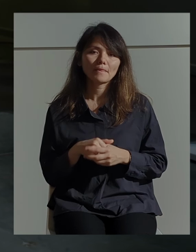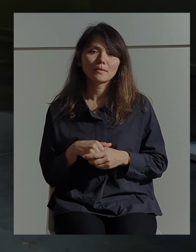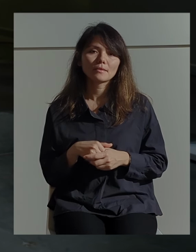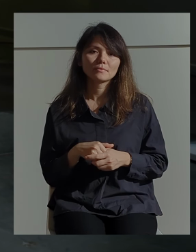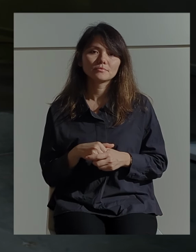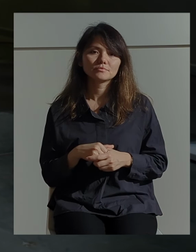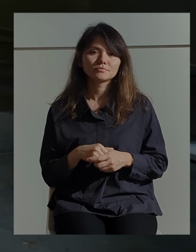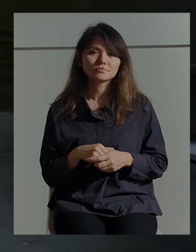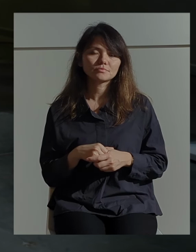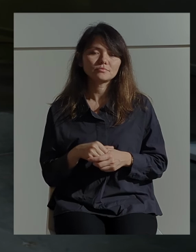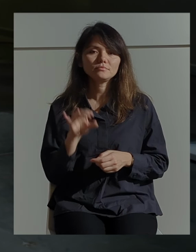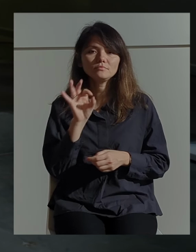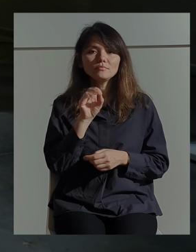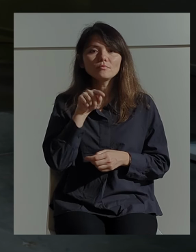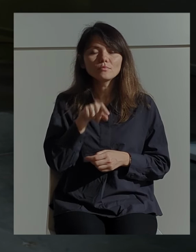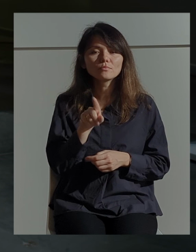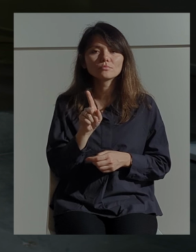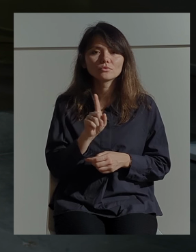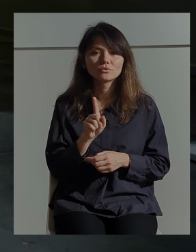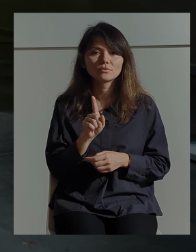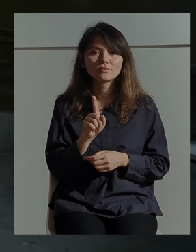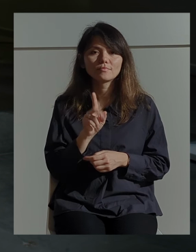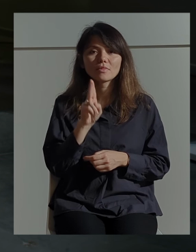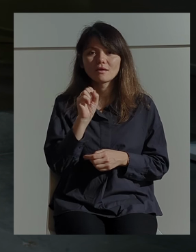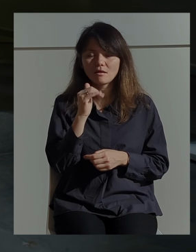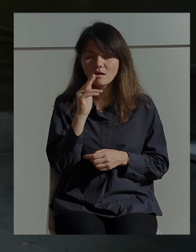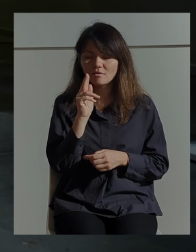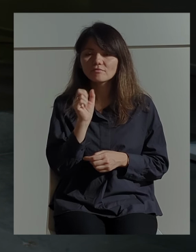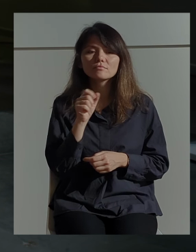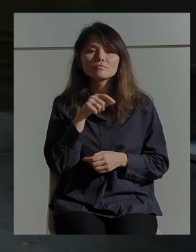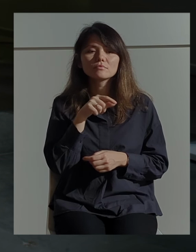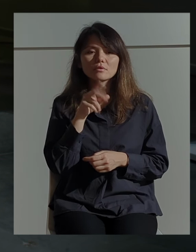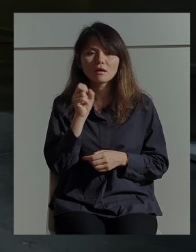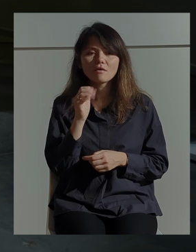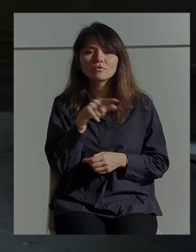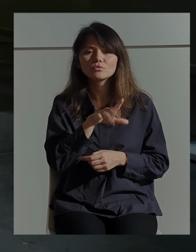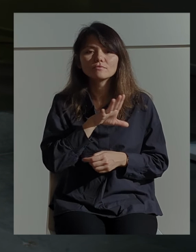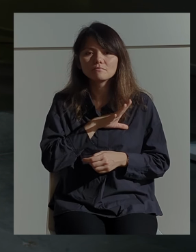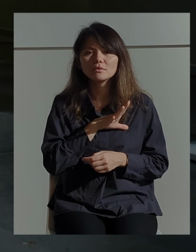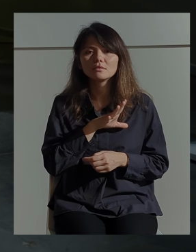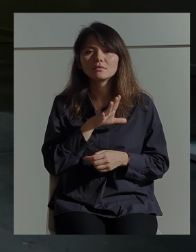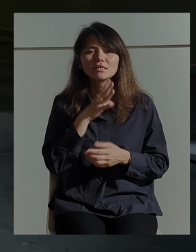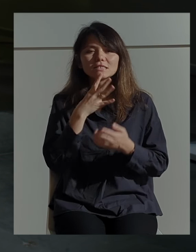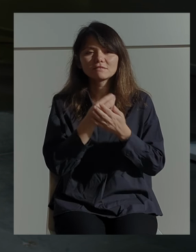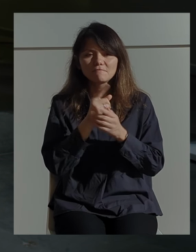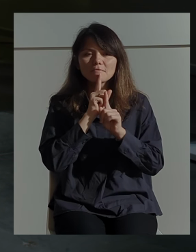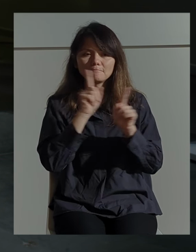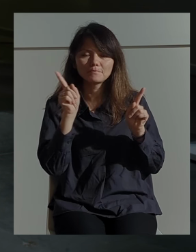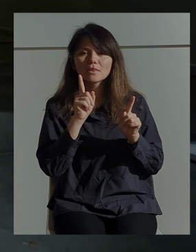вот о том что у кавка у каки были очень своеобразные религиозные представления